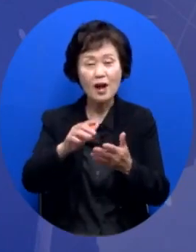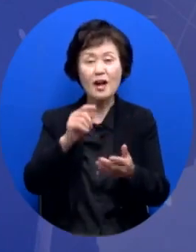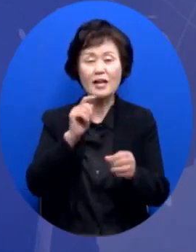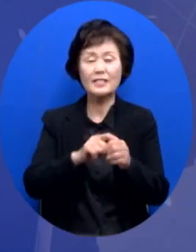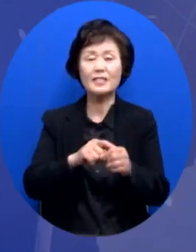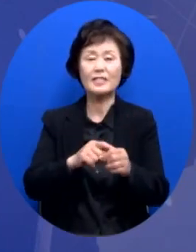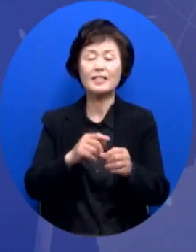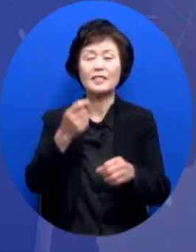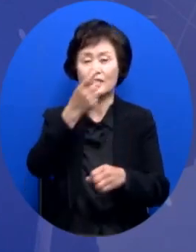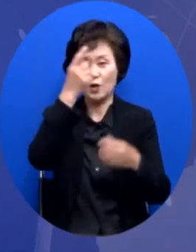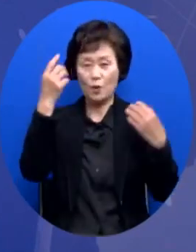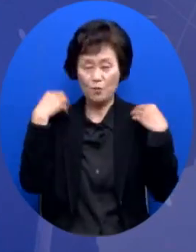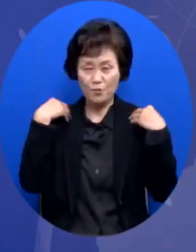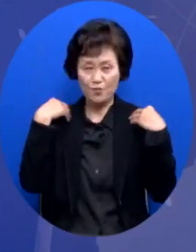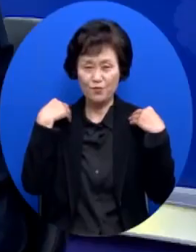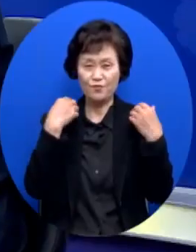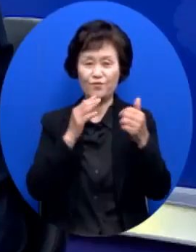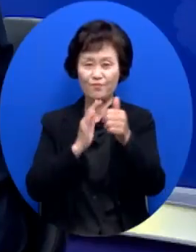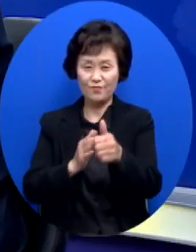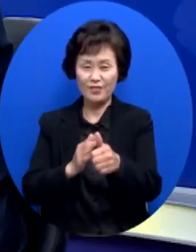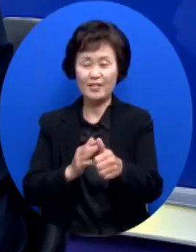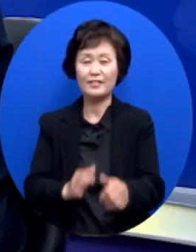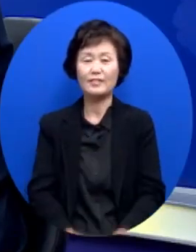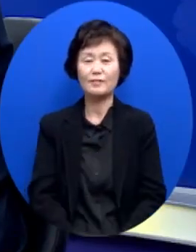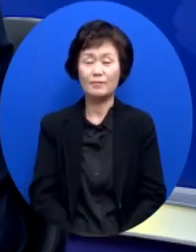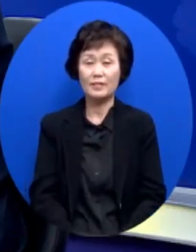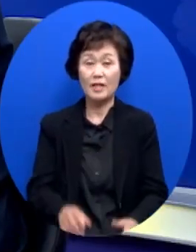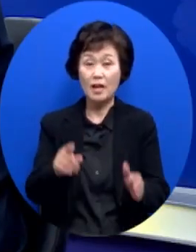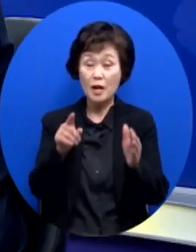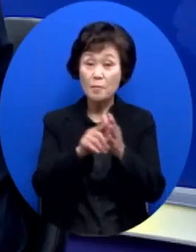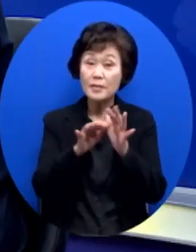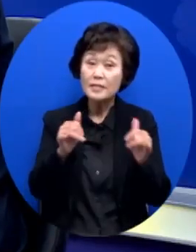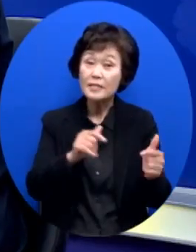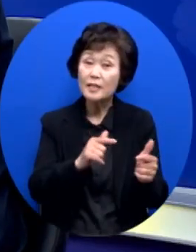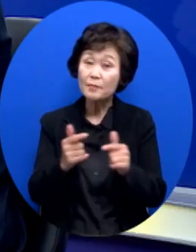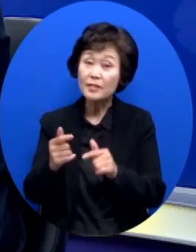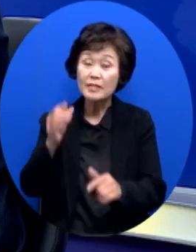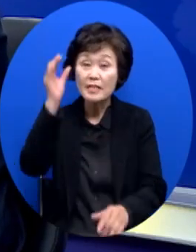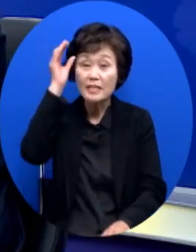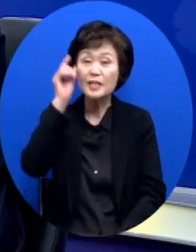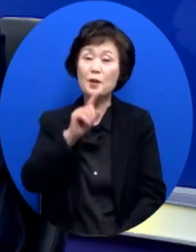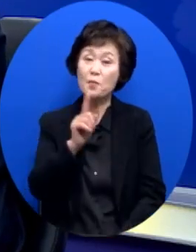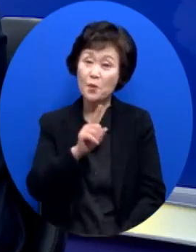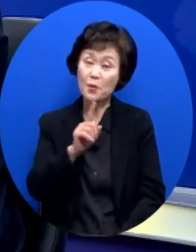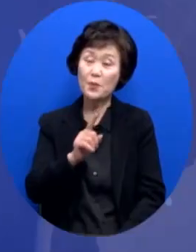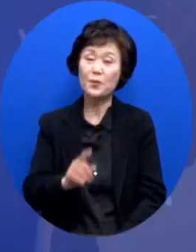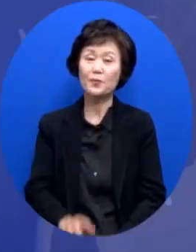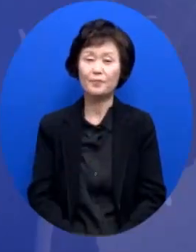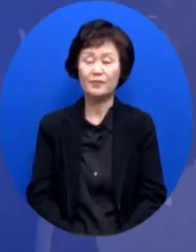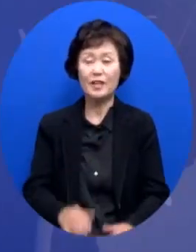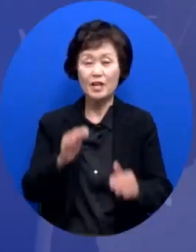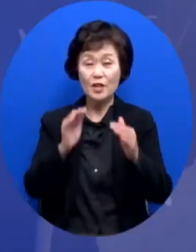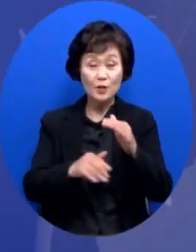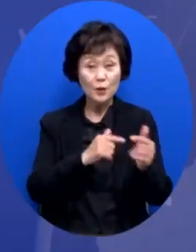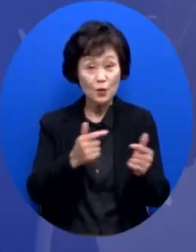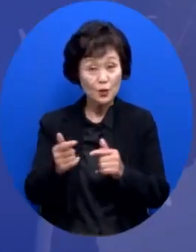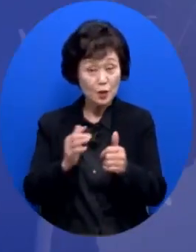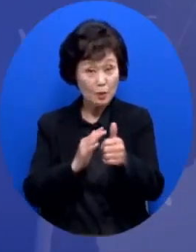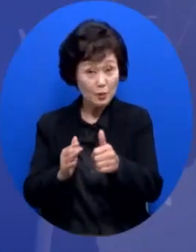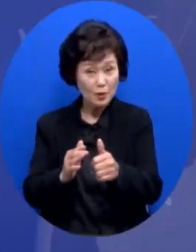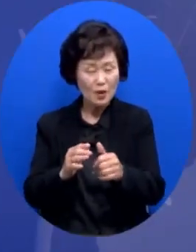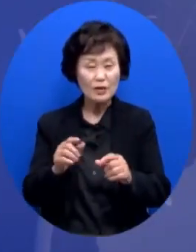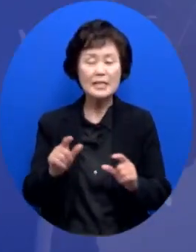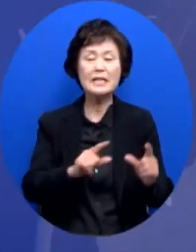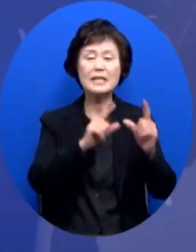되어달라 이렇게 요청했습니다. 네, 그렇군요. 네. 교인들은 어떤 기대를 갖고 있던가요? 네, 교인들의 당부, 생활과